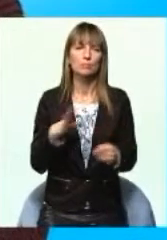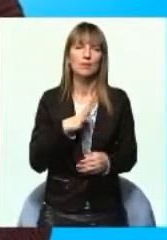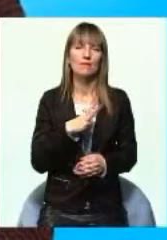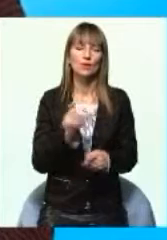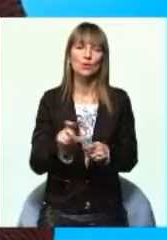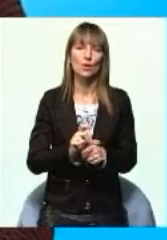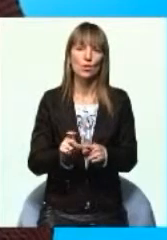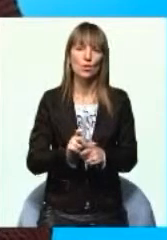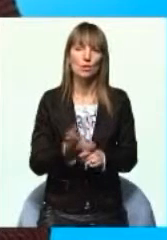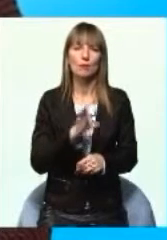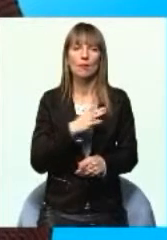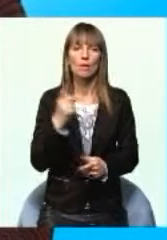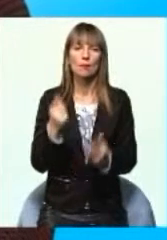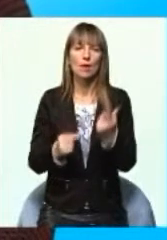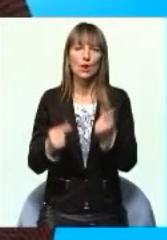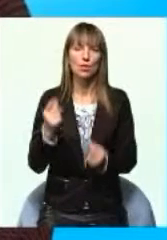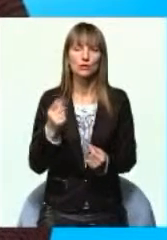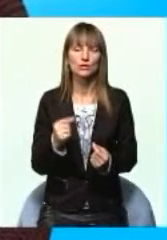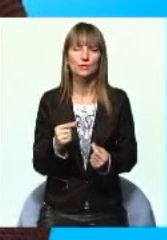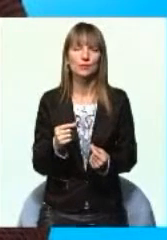шоколадные, молочные,